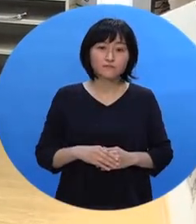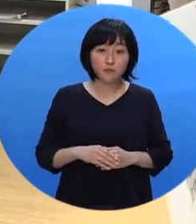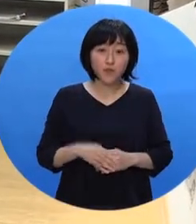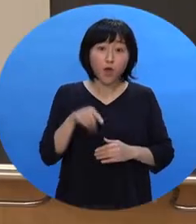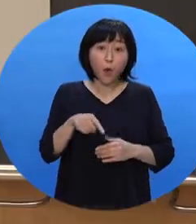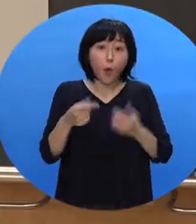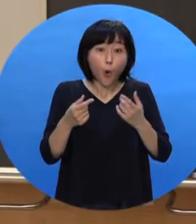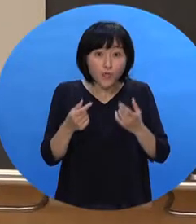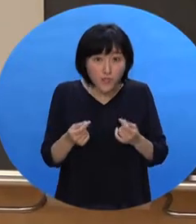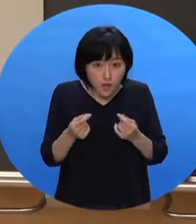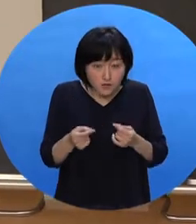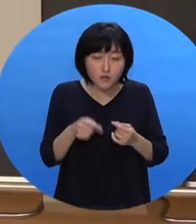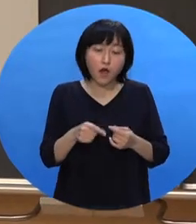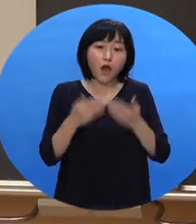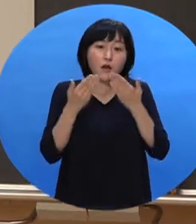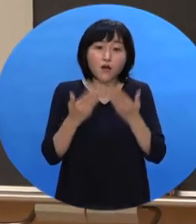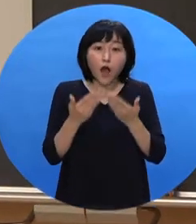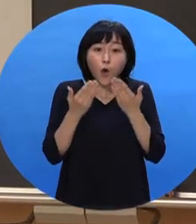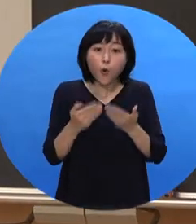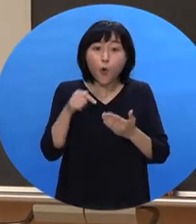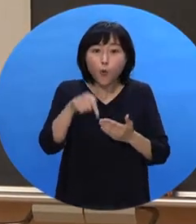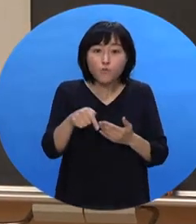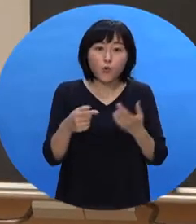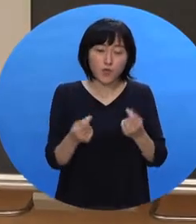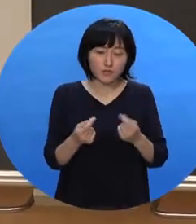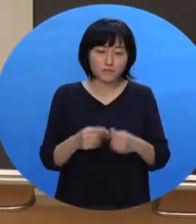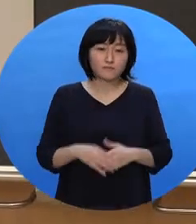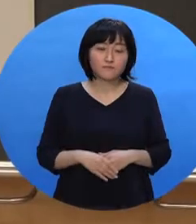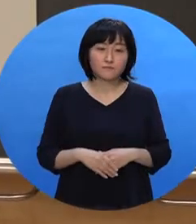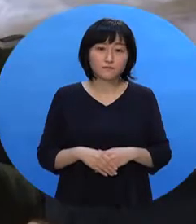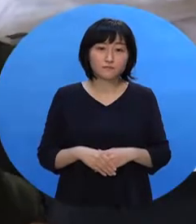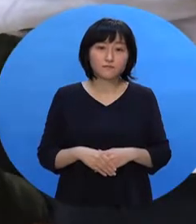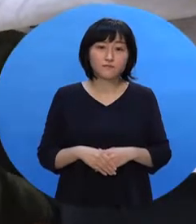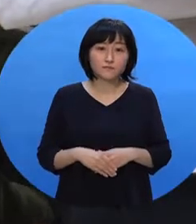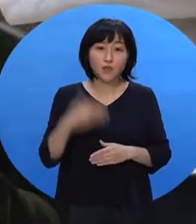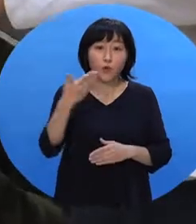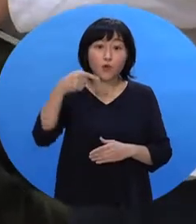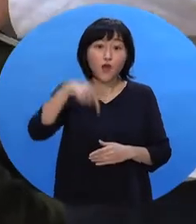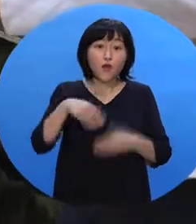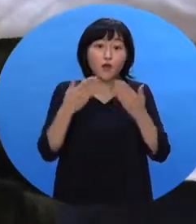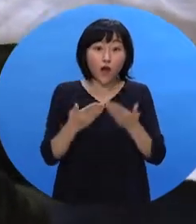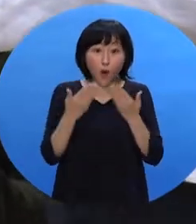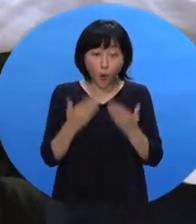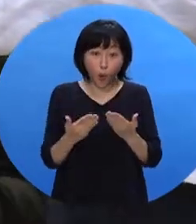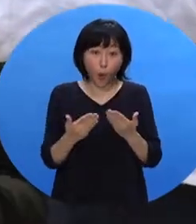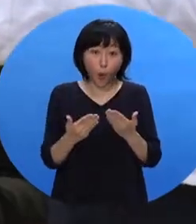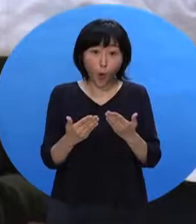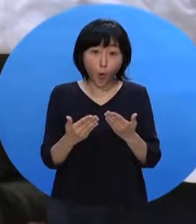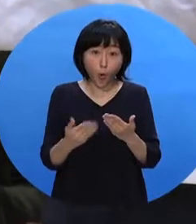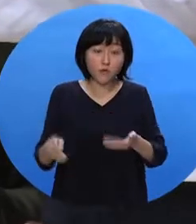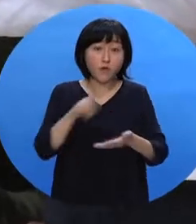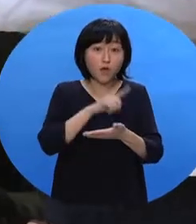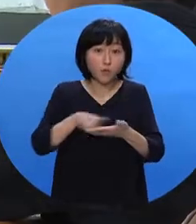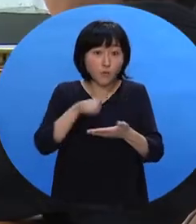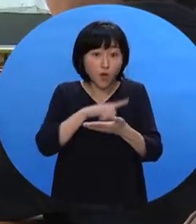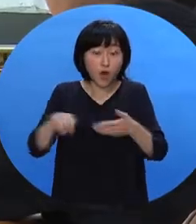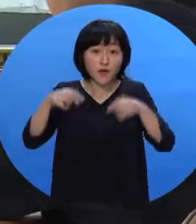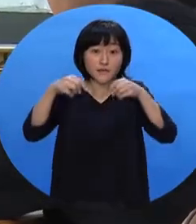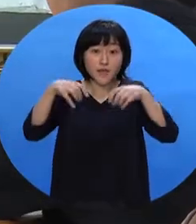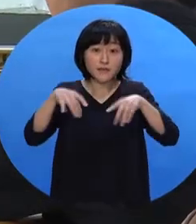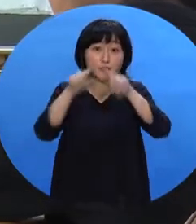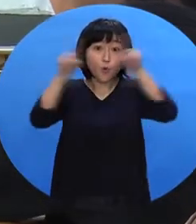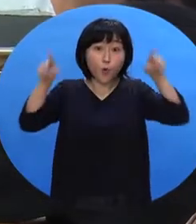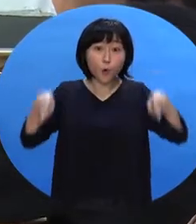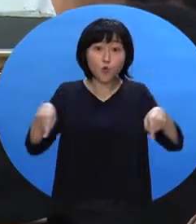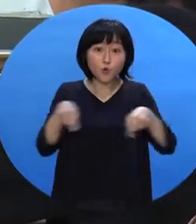。同じことが学校教育の現場で進んでいます。区内の学校でもタブレットパソコンや